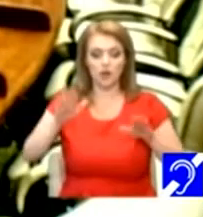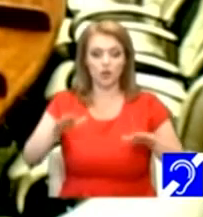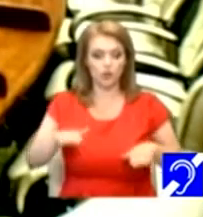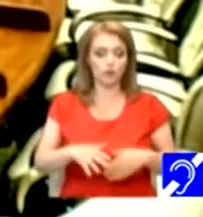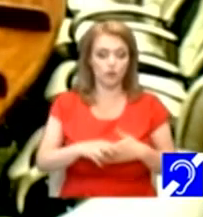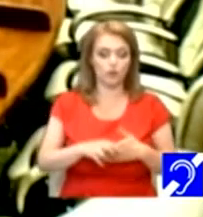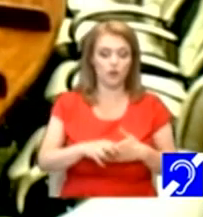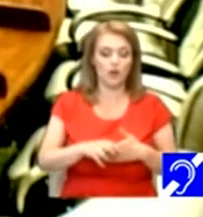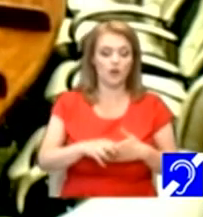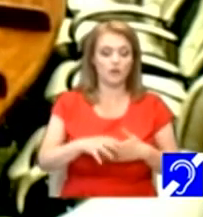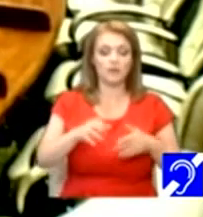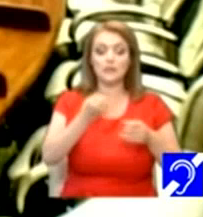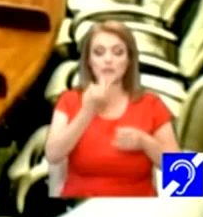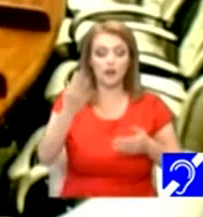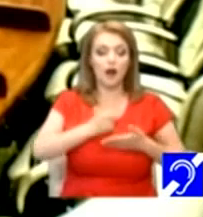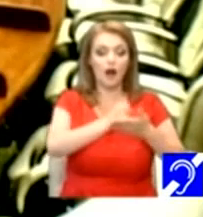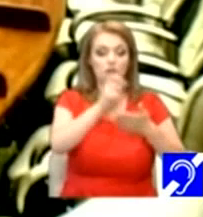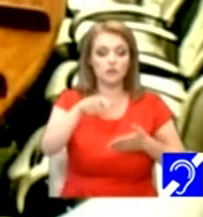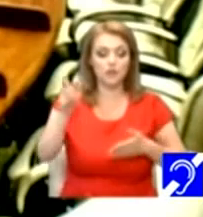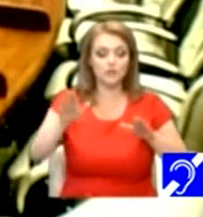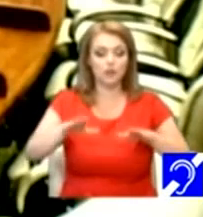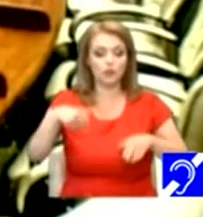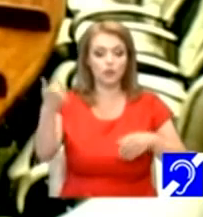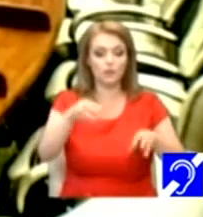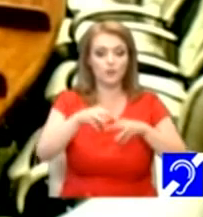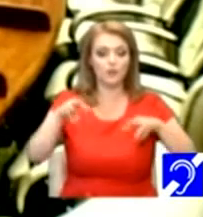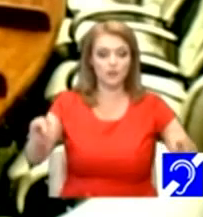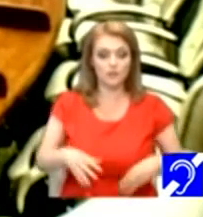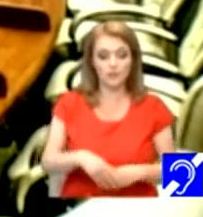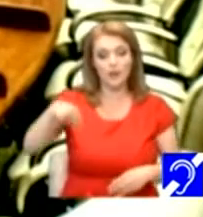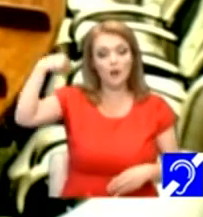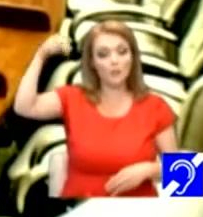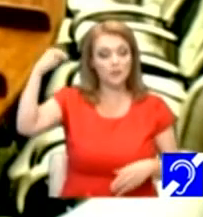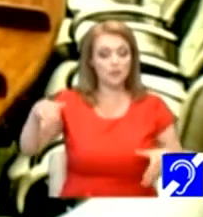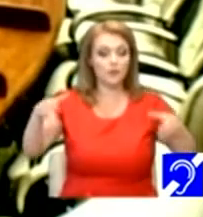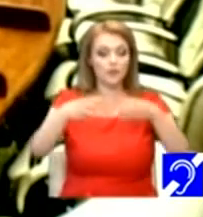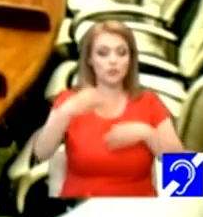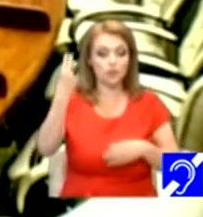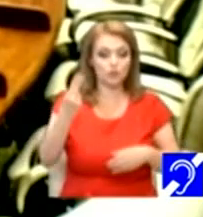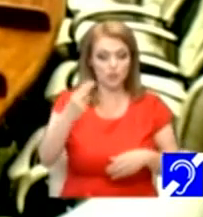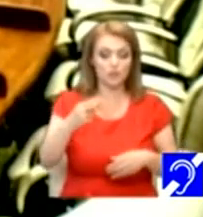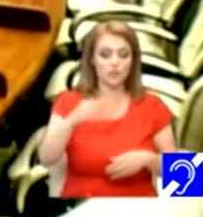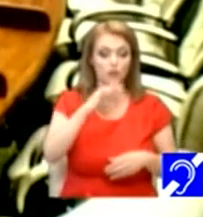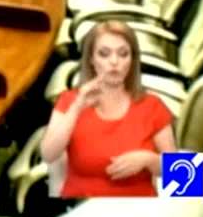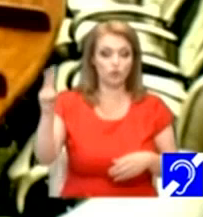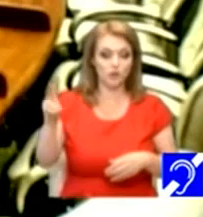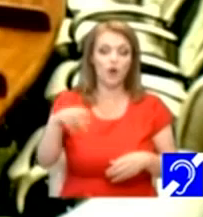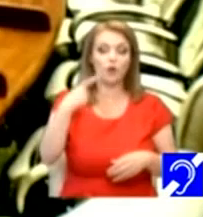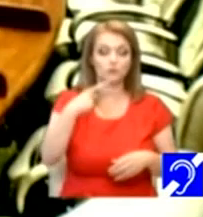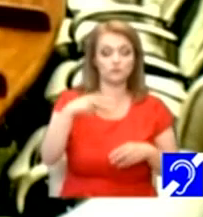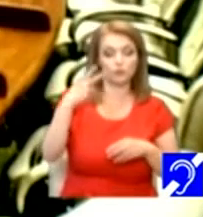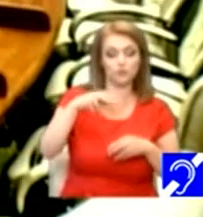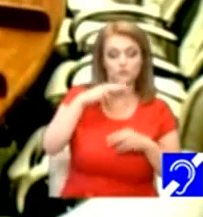prim-ministru. Președintele PSRM și-a recunoscut înfrângerea în alegeri, dar spune că va urmări din opoziție îndeplinirea